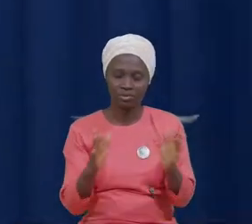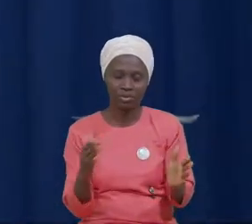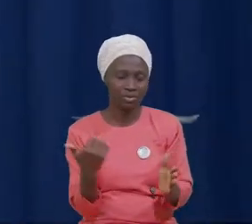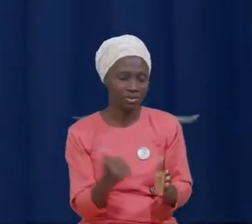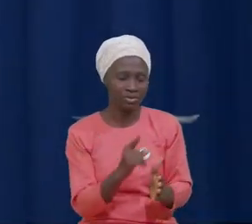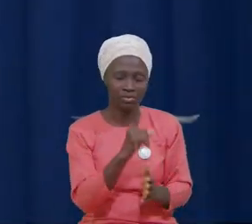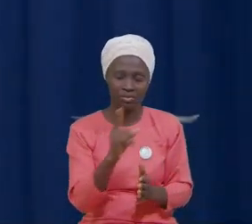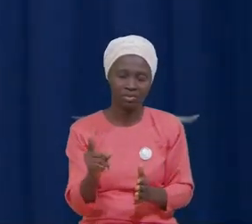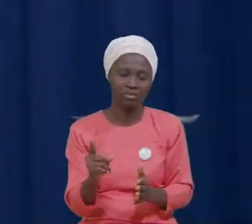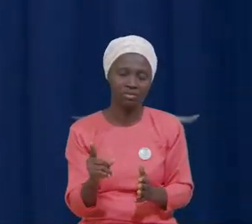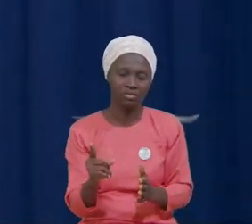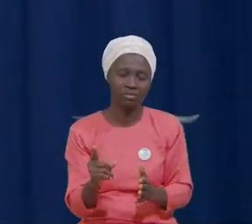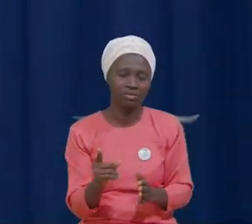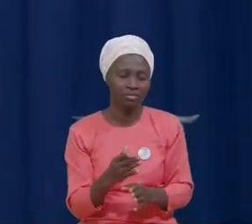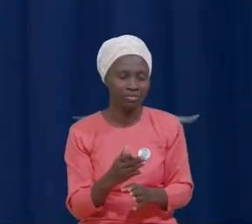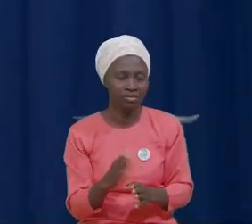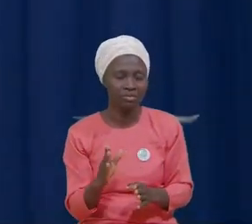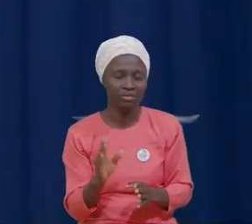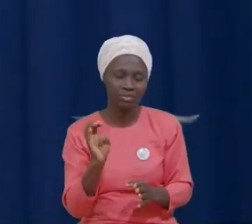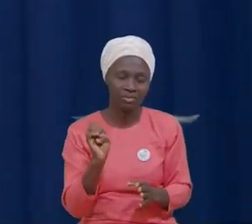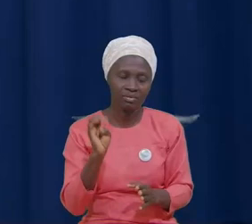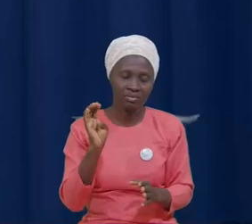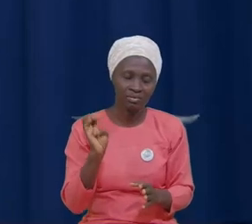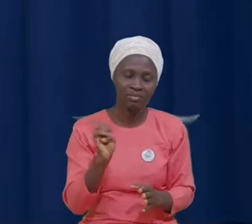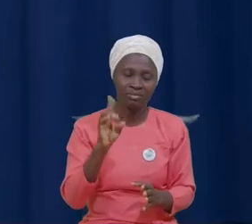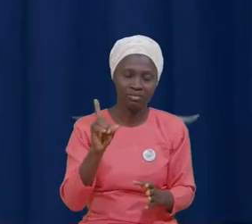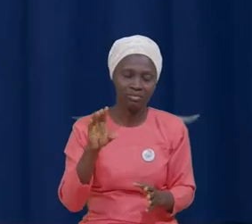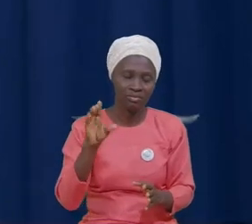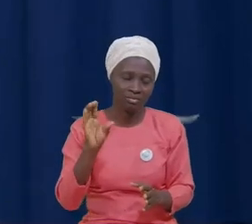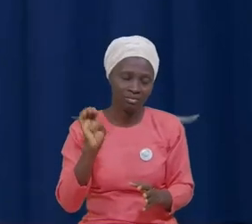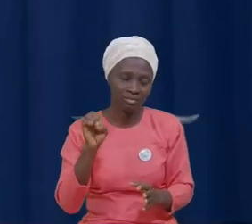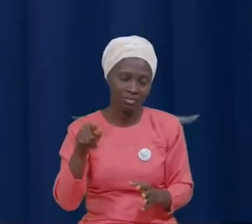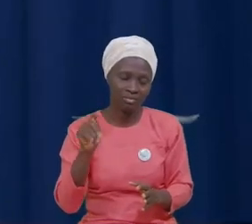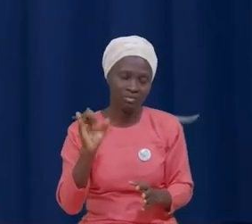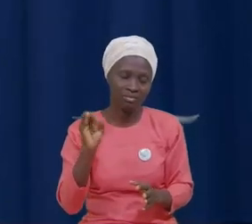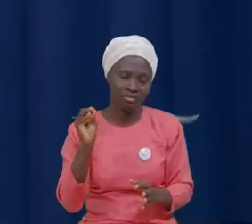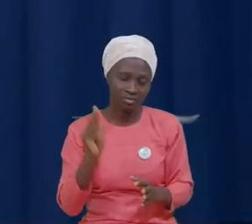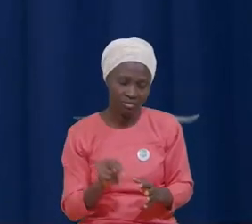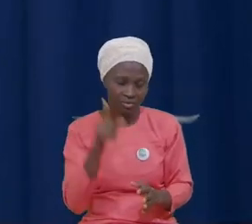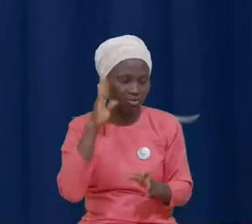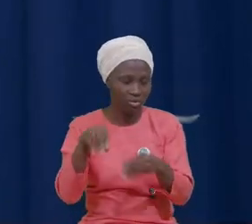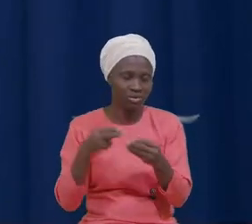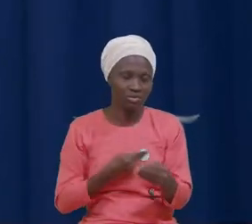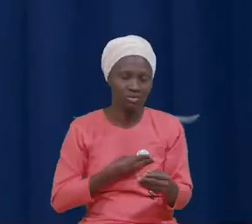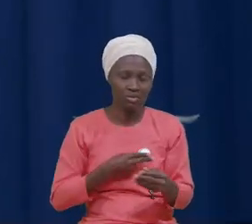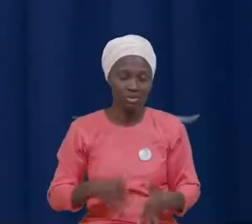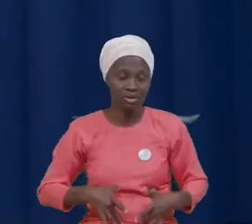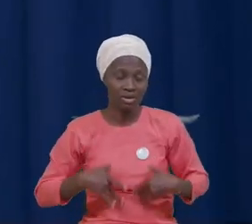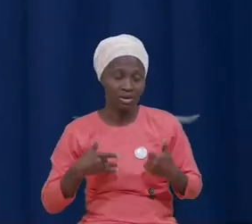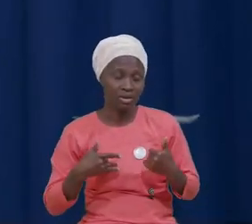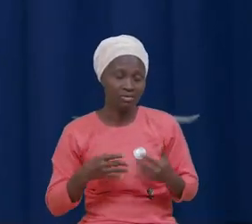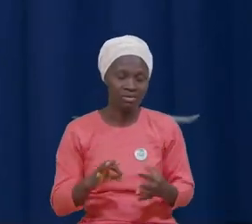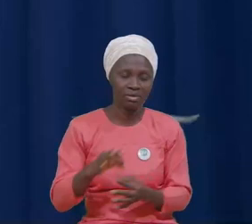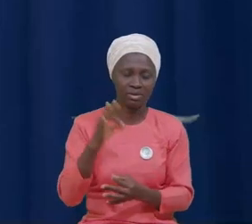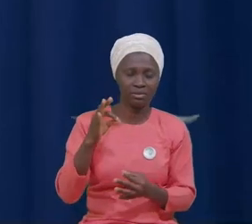sans exception, tu nous donnes le cœur, la vie, l'esprit, l'aspiration,